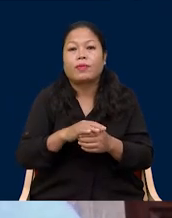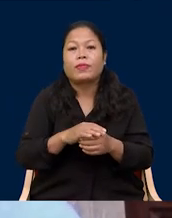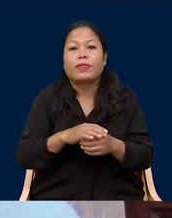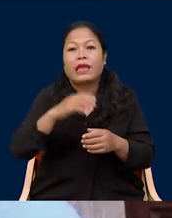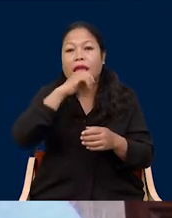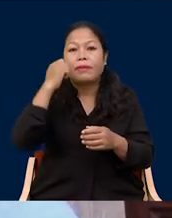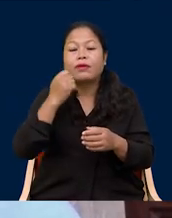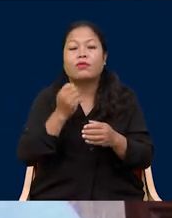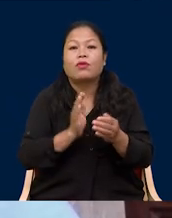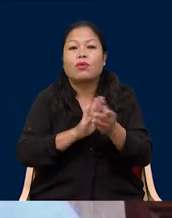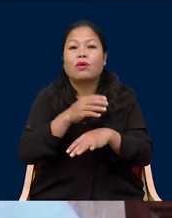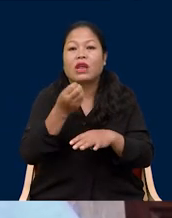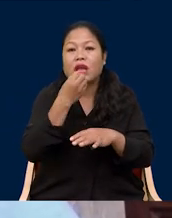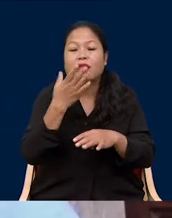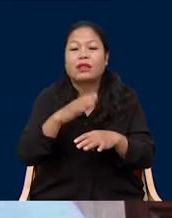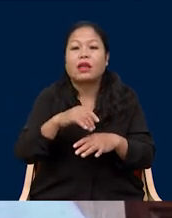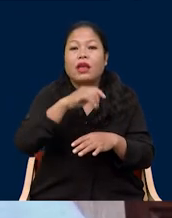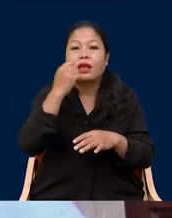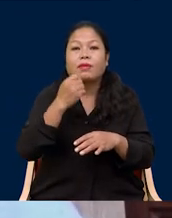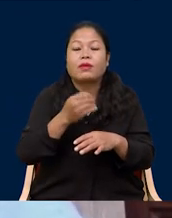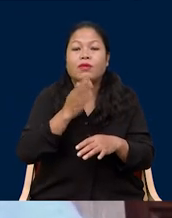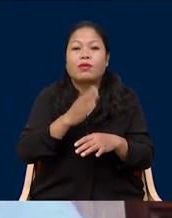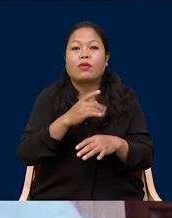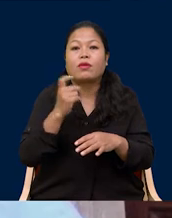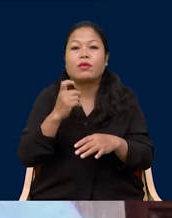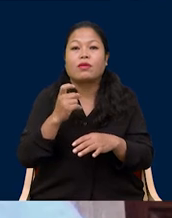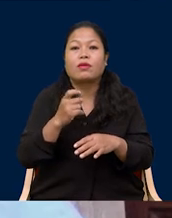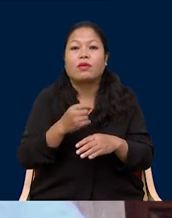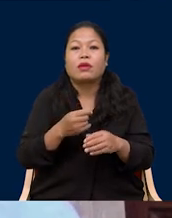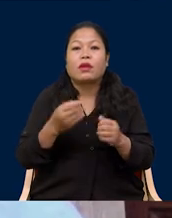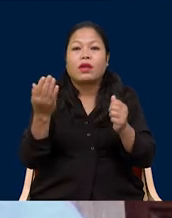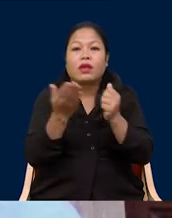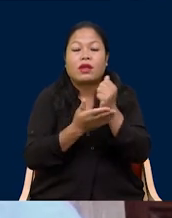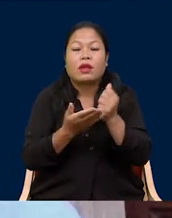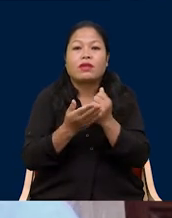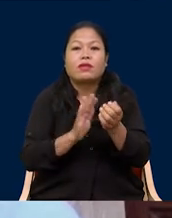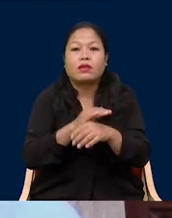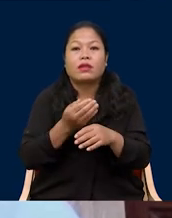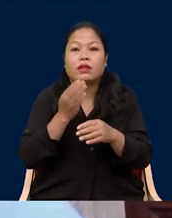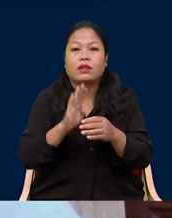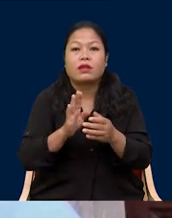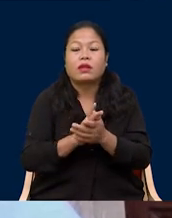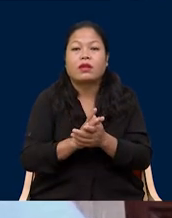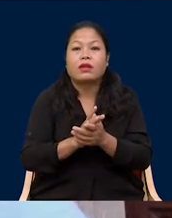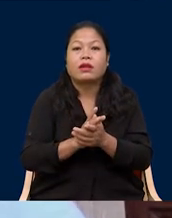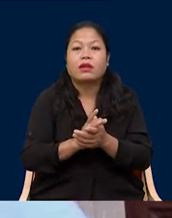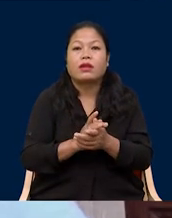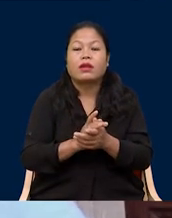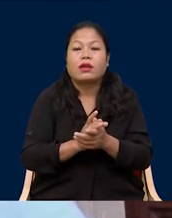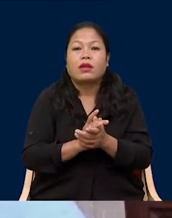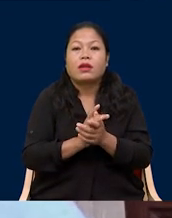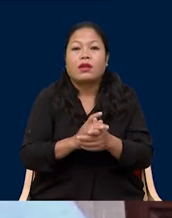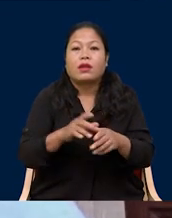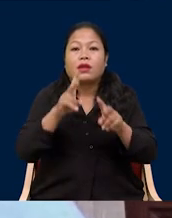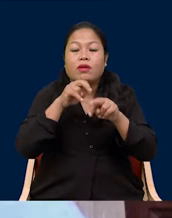चाहिँ हामी मासुहरू पनि धेरै खान्छौँ होइन, र मासुको लागि चाहिँ घाँसहरू पनि धेरै चाहिन्छ, त्यसले गर्दाखेरि पनि जुन